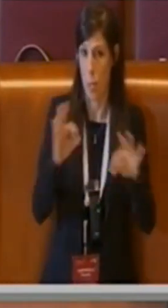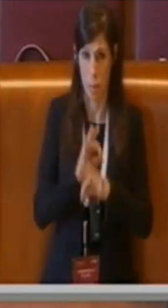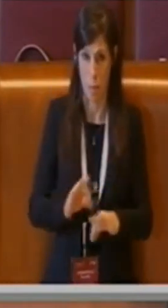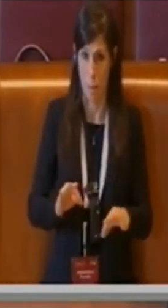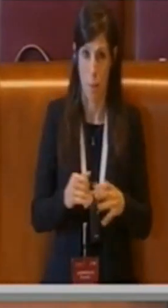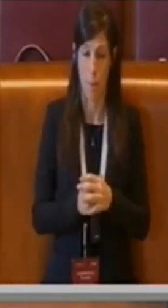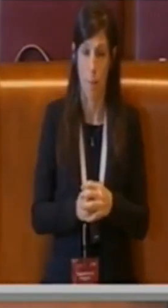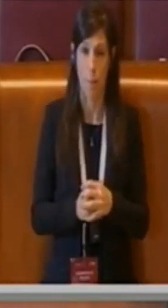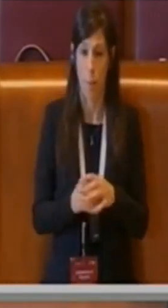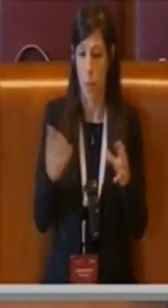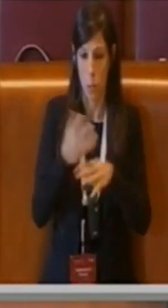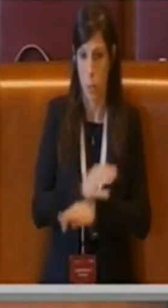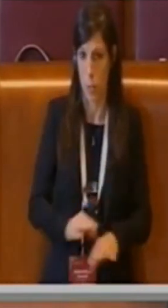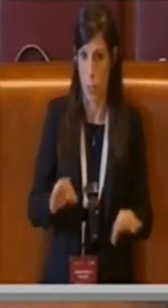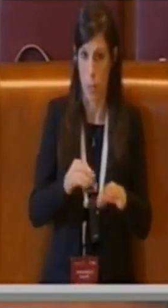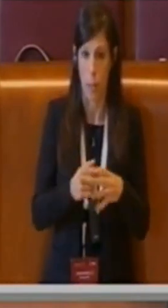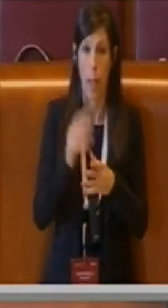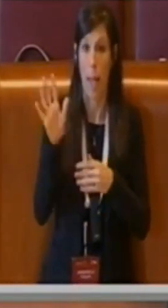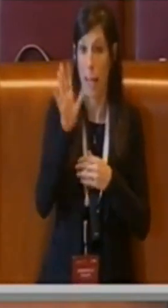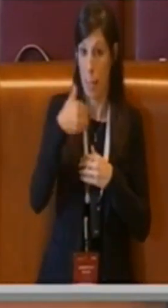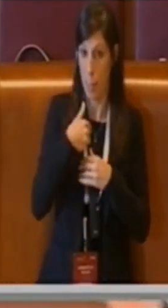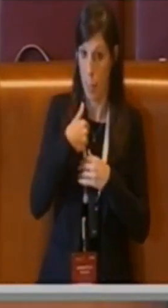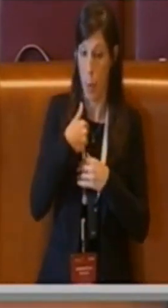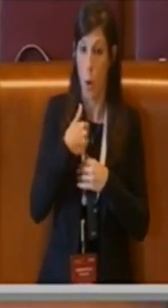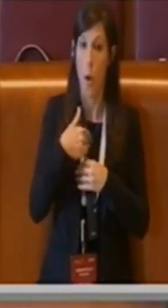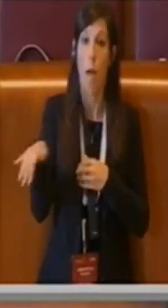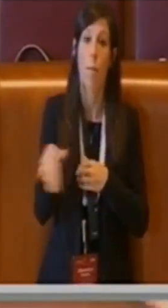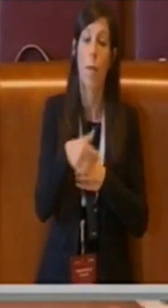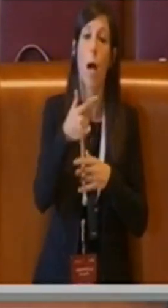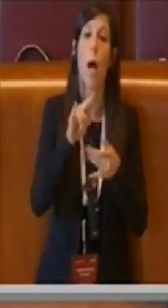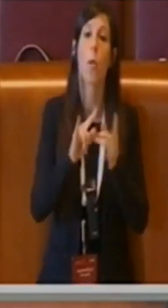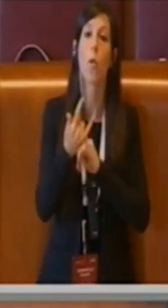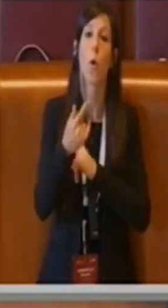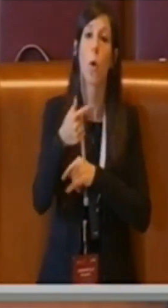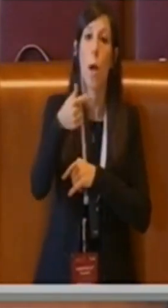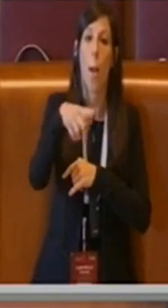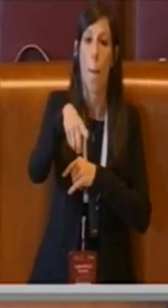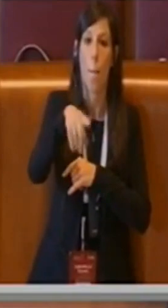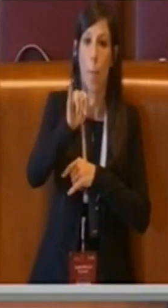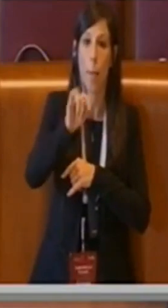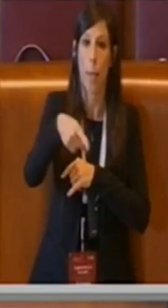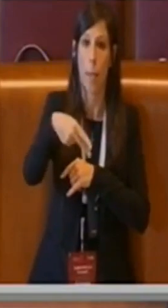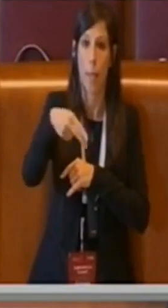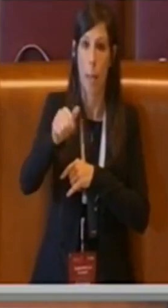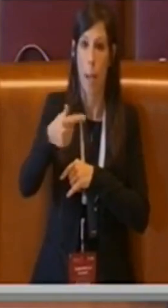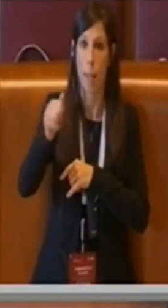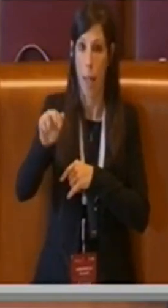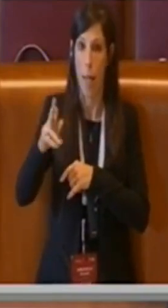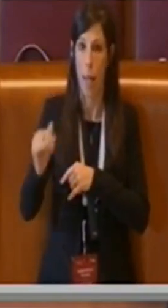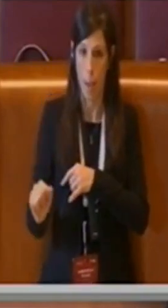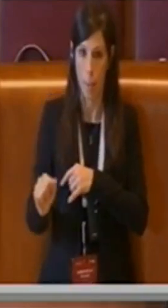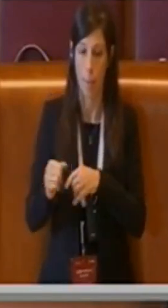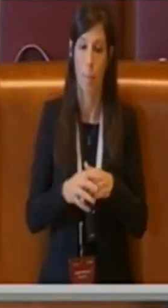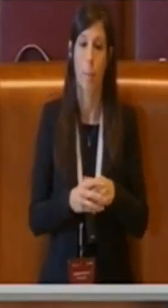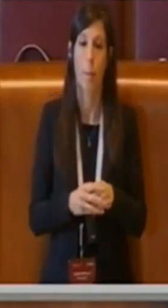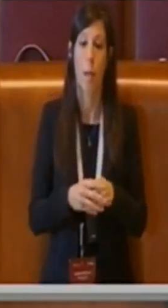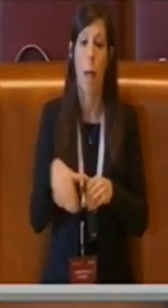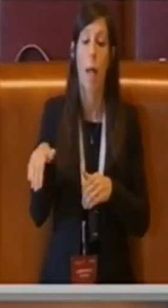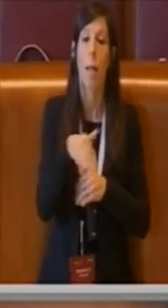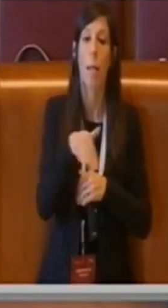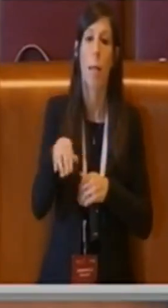faccio sempre un esempio su via di Torpignattara, ma potremmo fare questo esempio veramente in tanti posti della nostra città. La